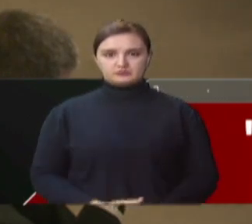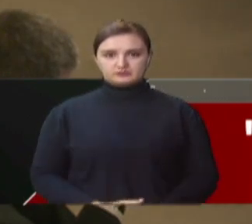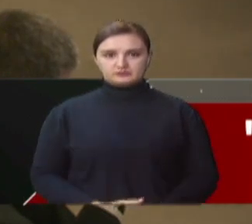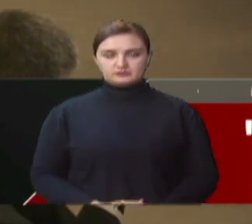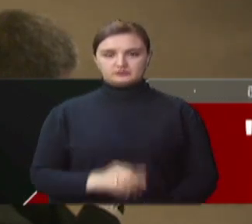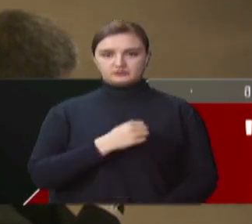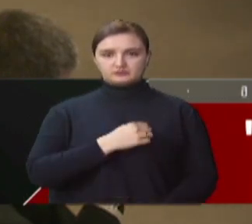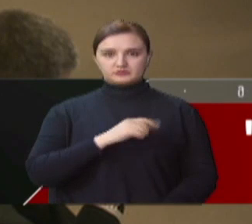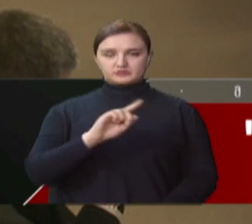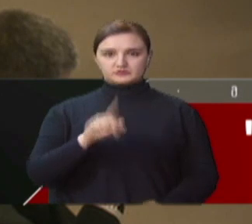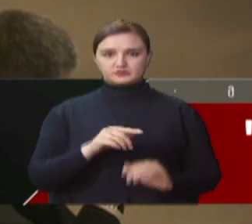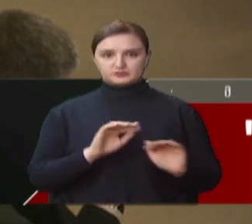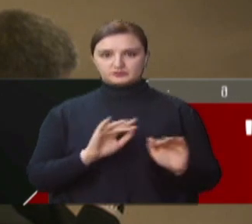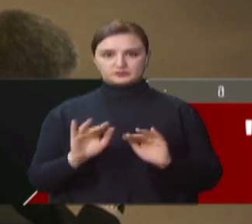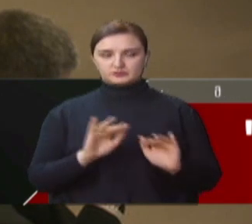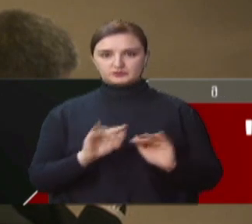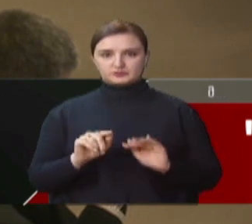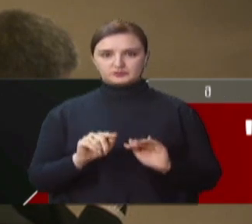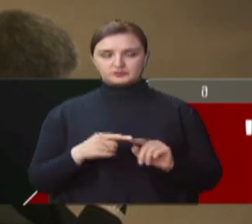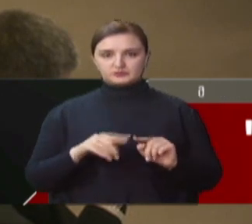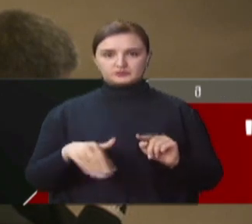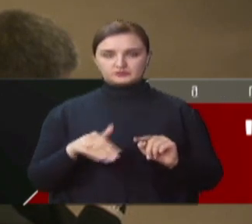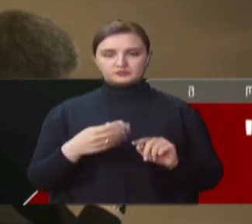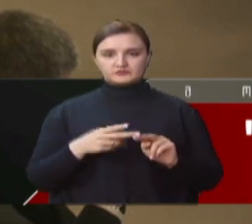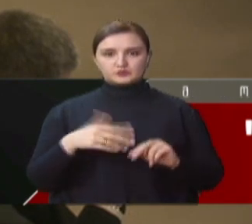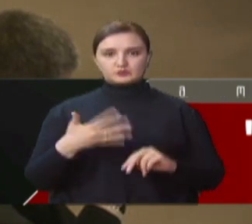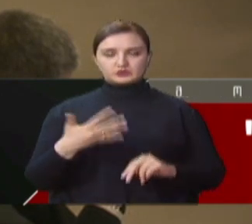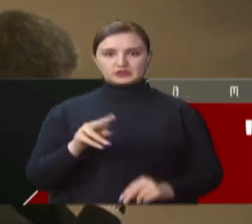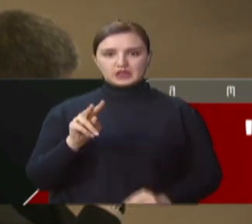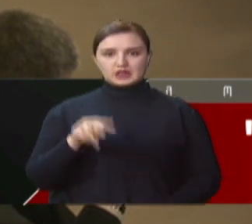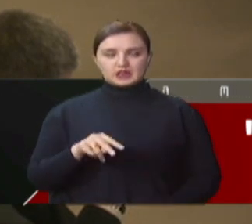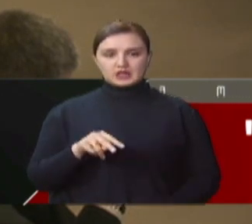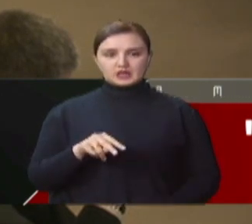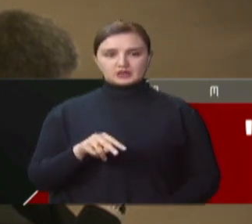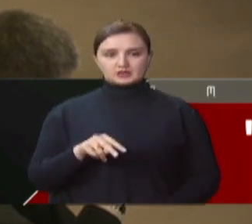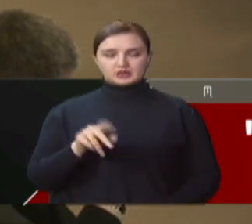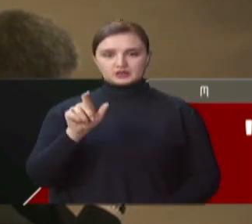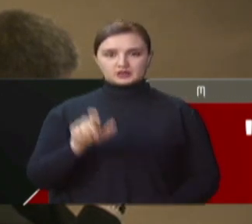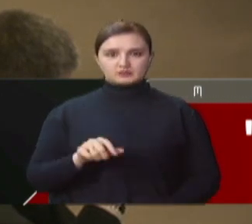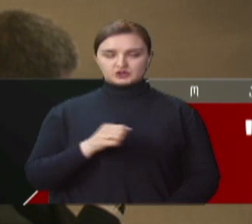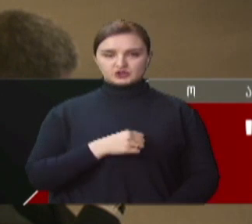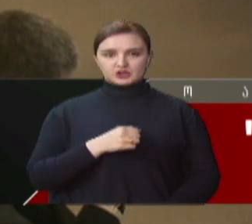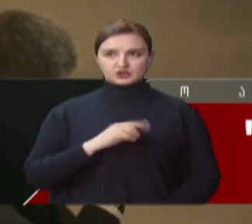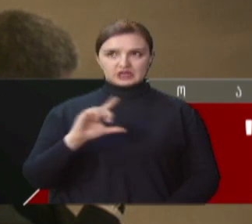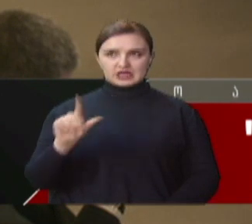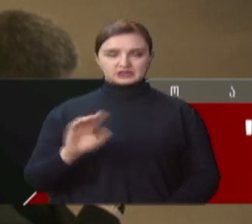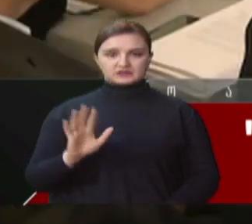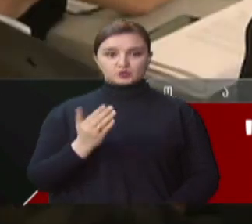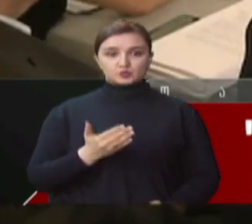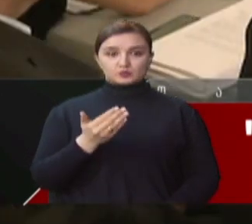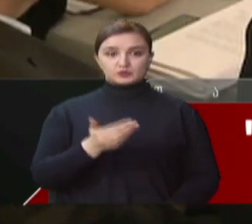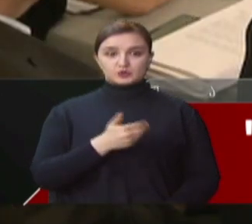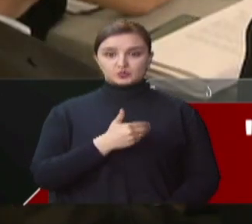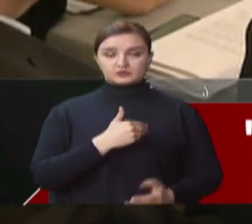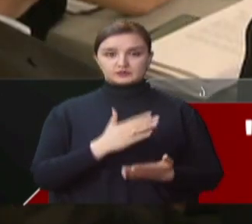სავალდებულო მოქმედი არის. De facto სავალდებულო არ გვაქვს, იმიტომ რომ 50 ლარი უღირს ადამიანს, რომ არ წავიდეს ჯარში, თუ ამის სრული მას აქვს.